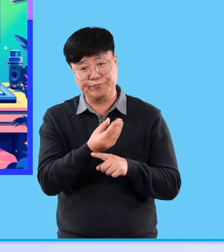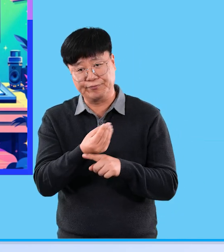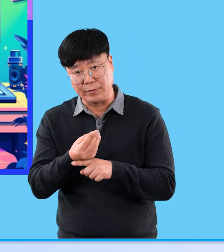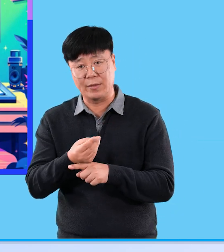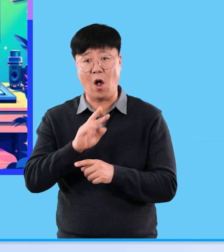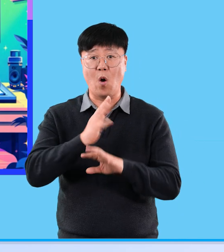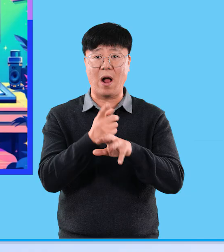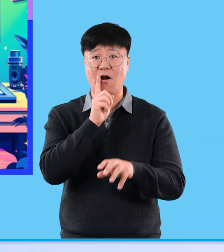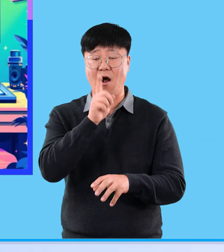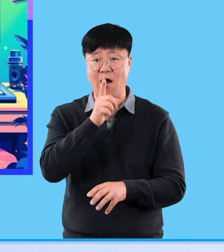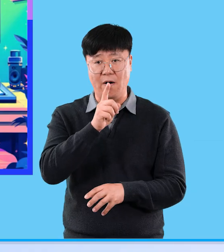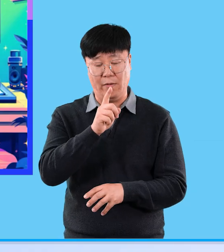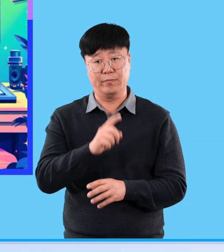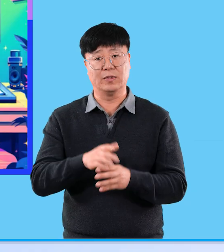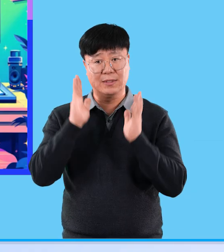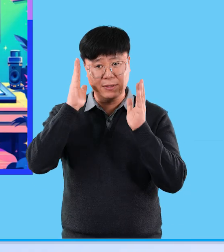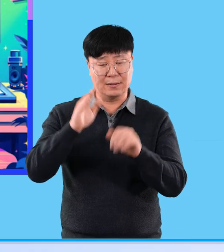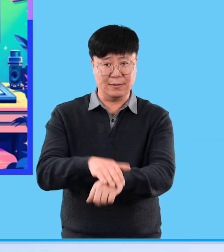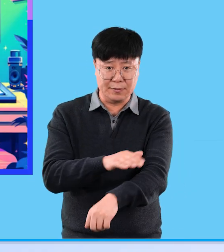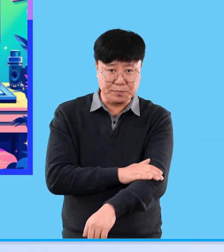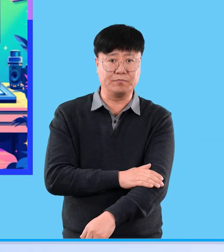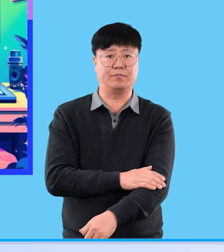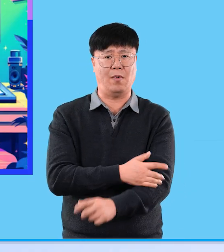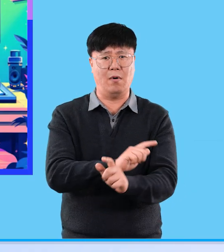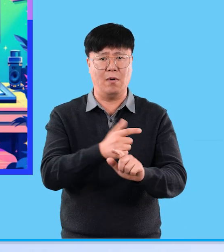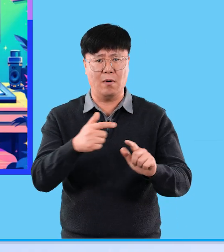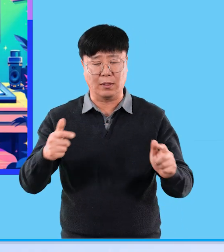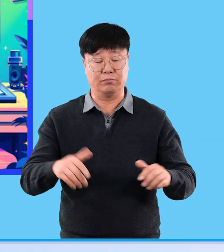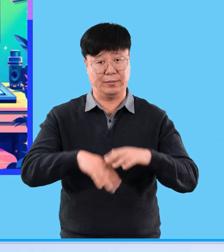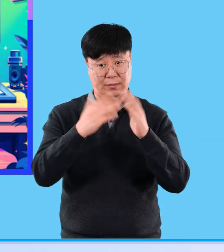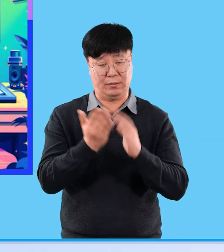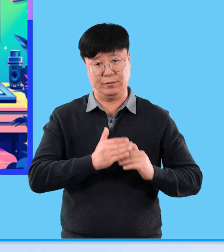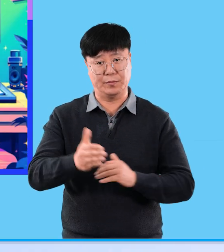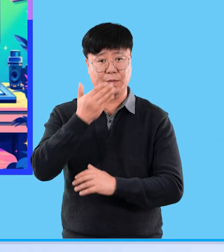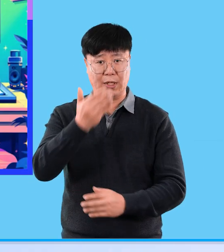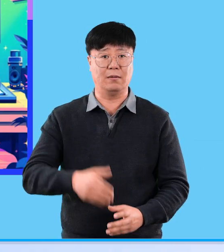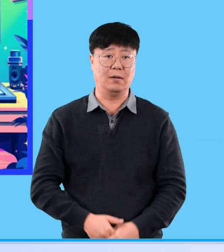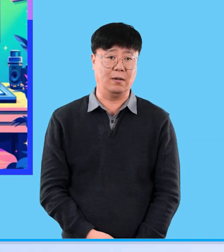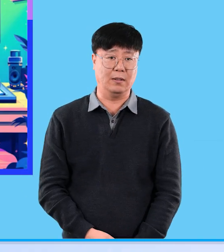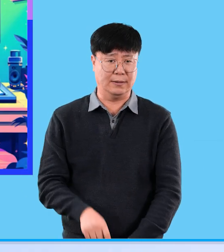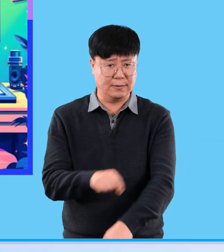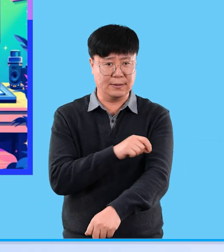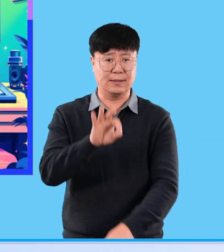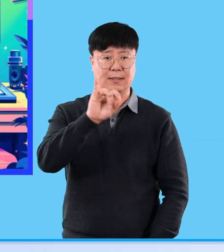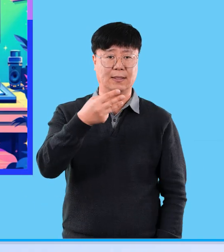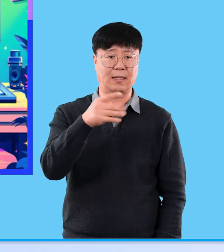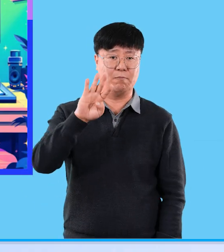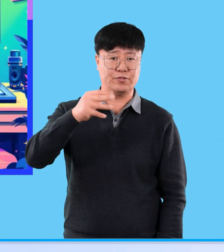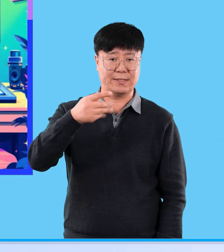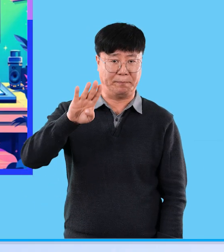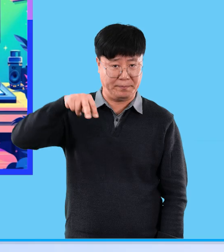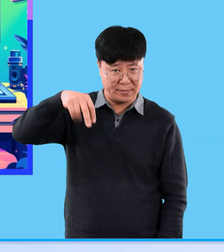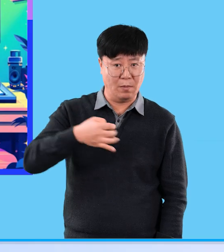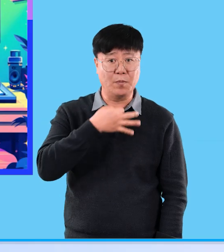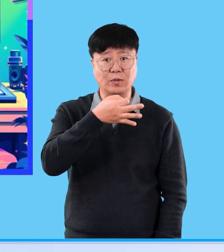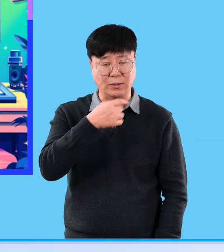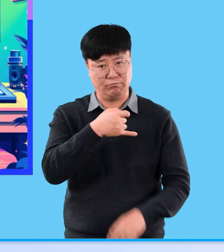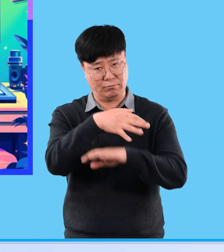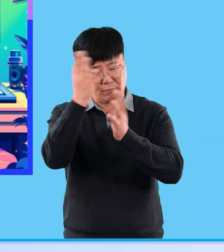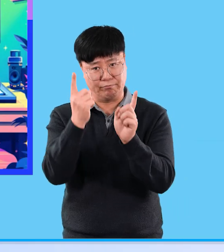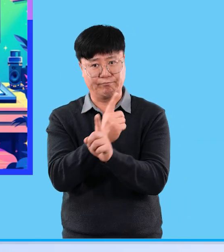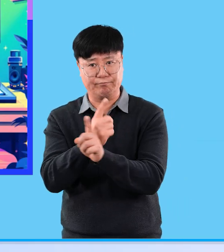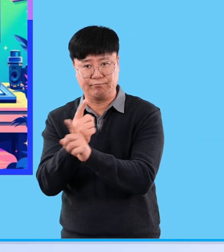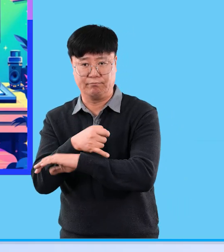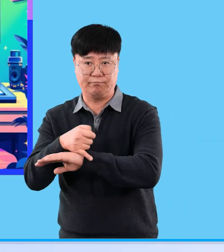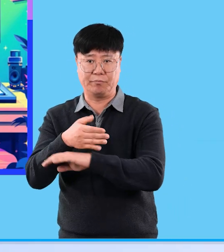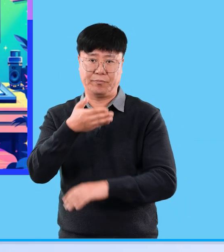녹음, 외국어 더빙, 실습 등 여러 가지를 진행할 수가 있습니다. 특히 11랩스에서는